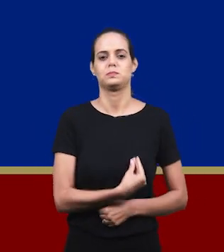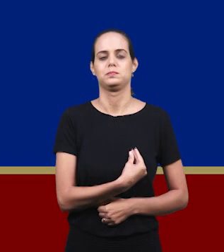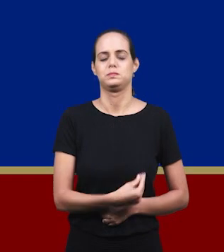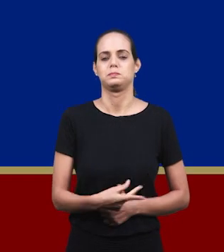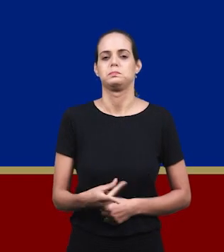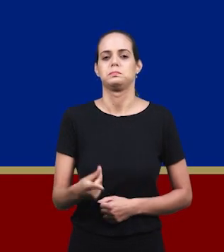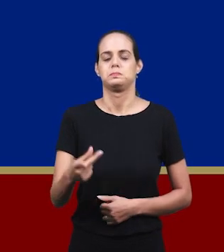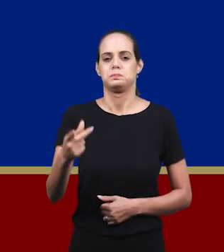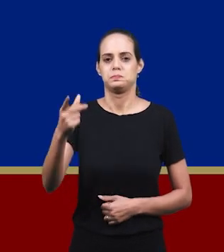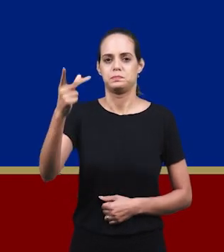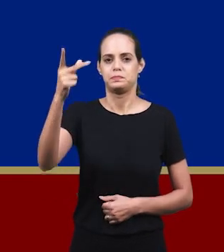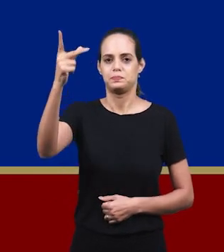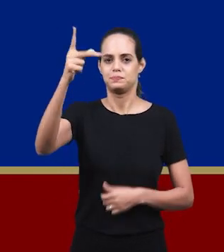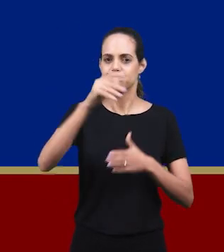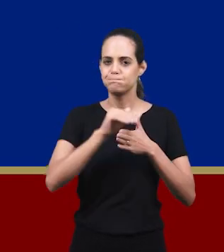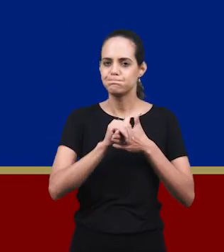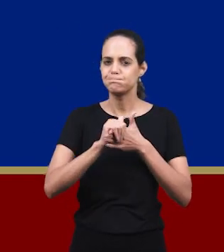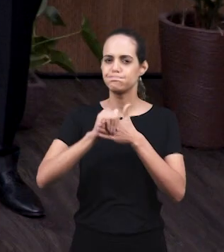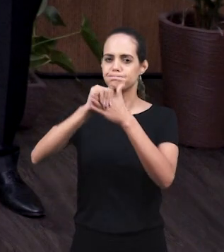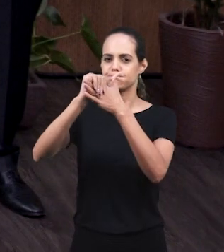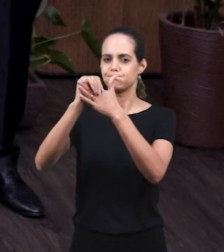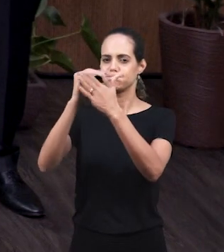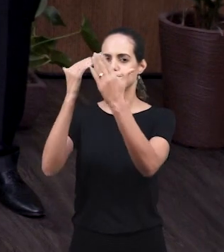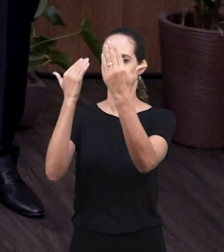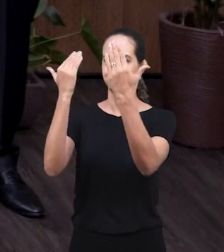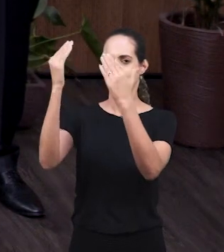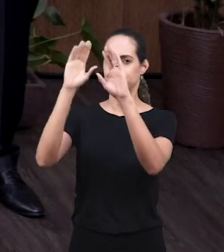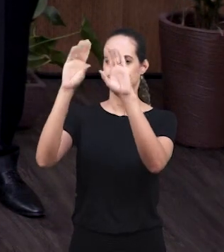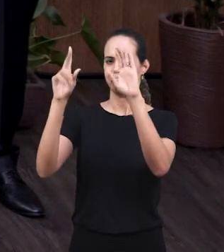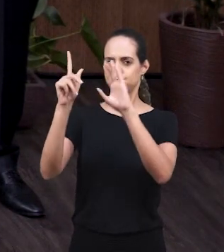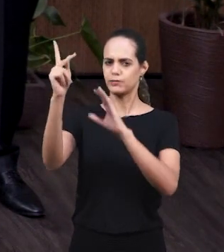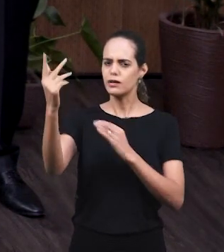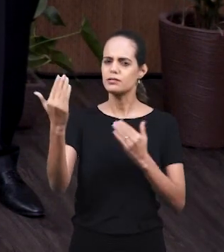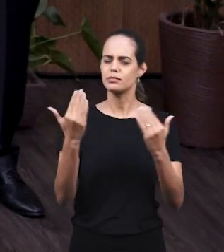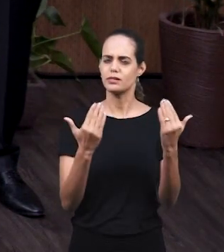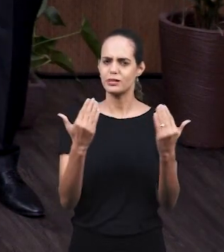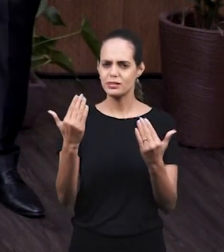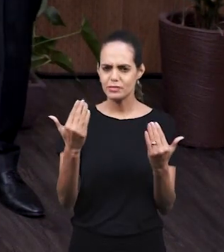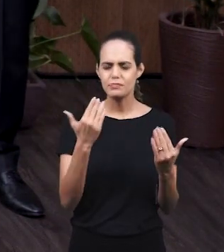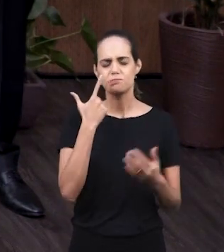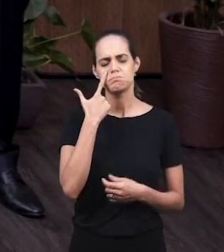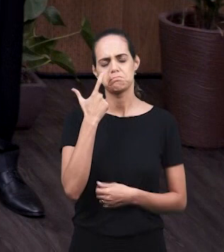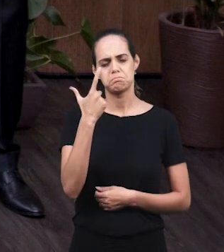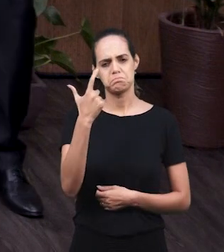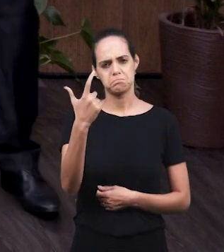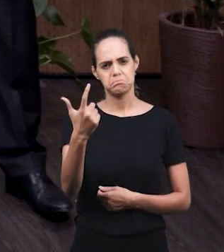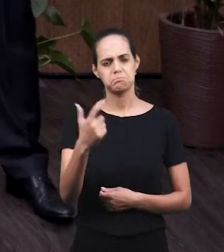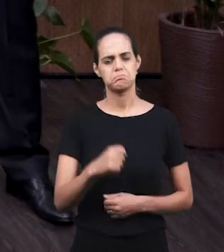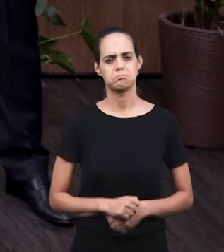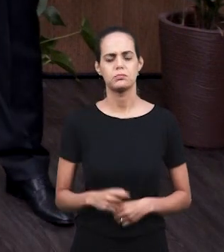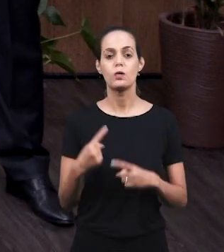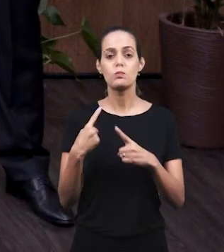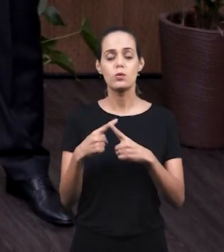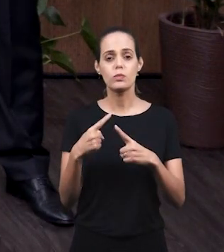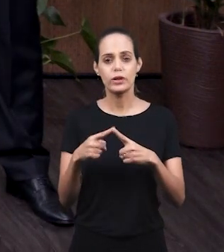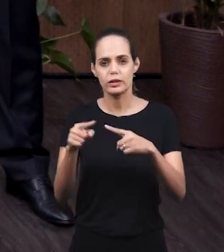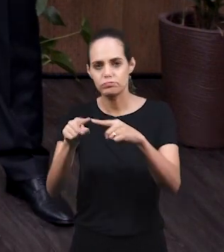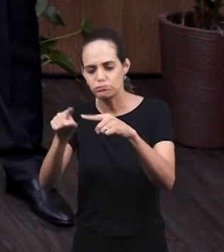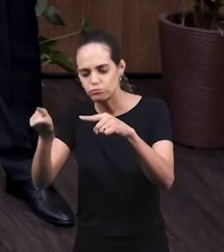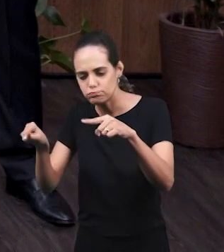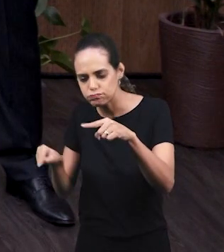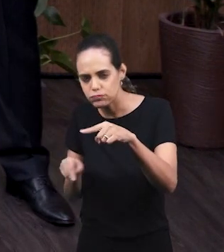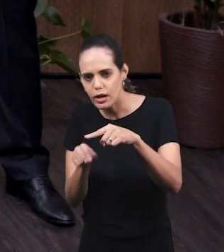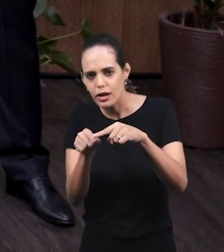l'a conduit vers la vie éternelle. Quelle comparaison merveilleuse a été faite par lui. Comme il a dit, l'eau de puits, parce que